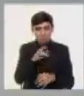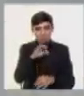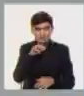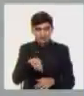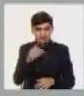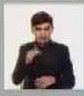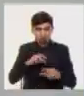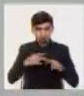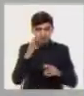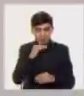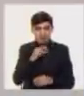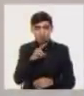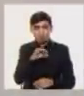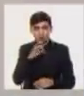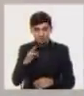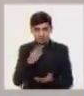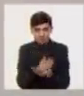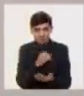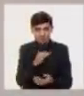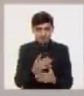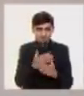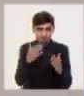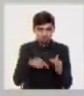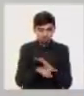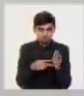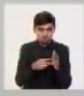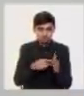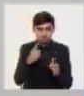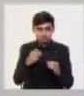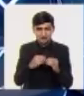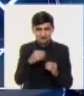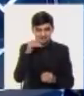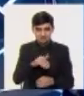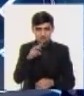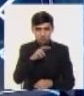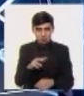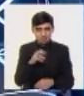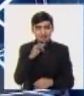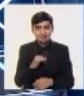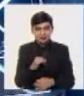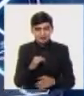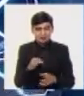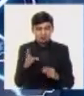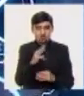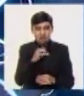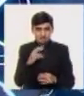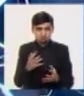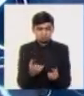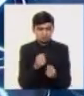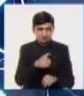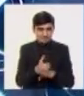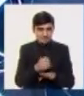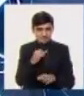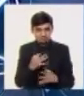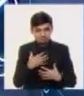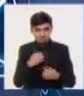уже есть. Зарубежные специалисты выставили огромный счет – 110 тысяч долларов. Но главное, они дают шанс на выздоровление.